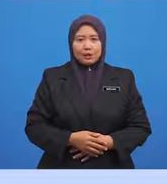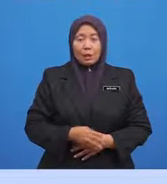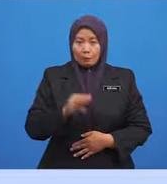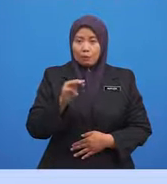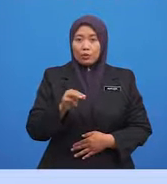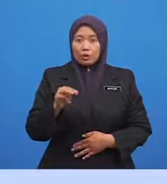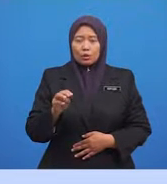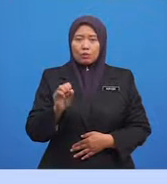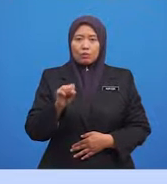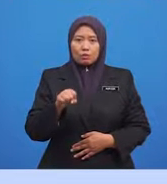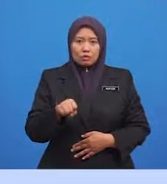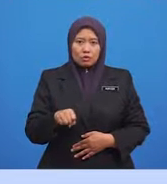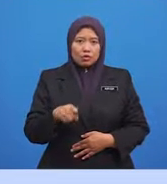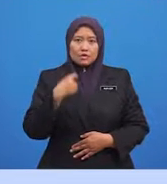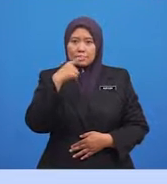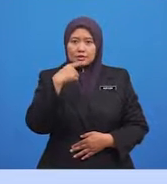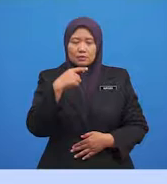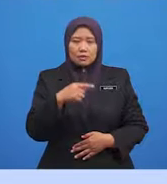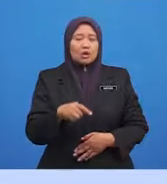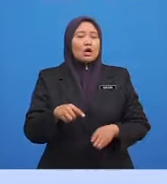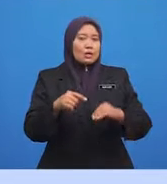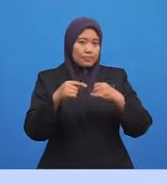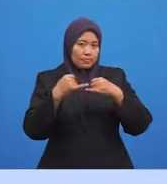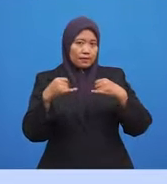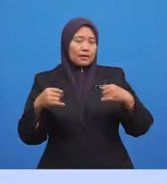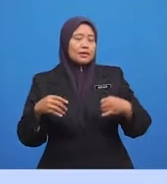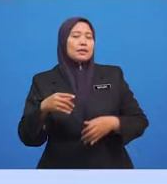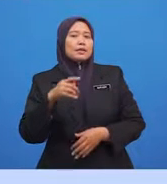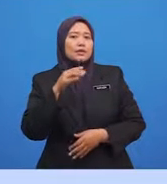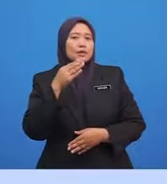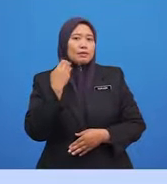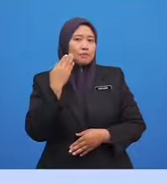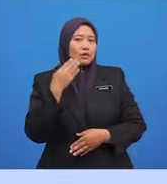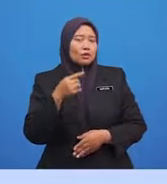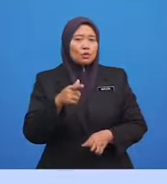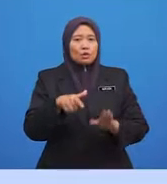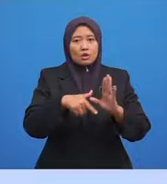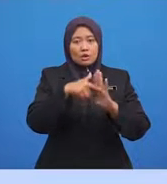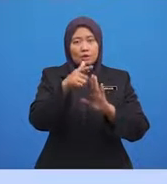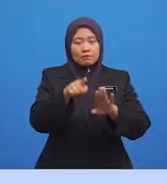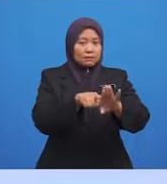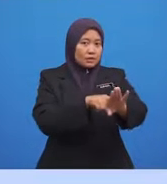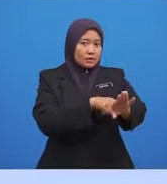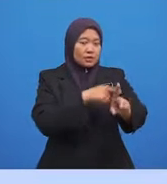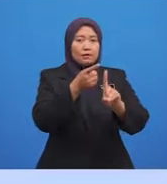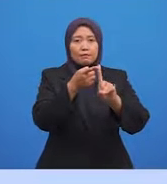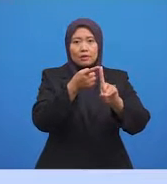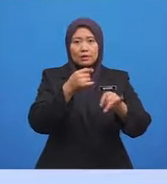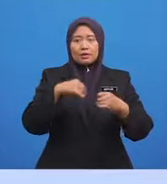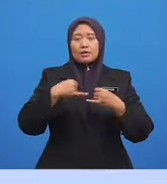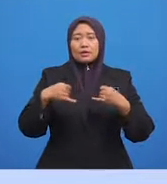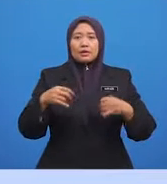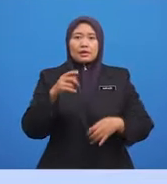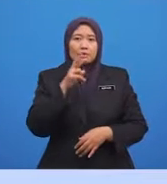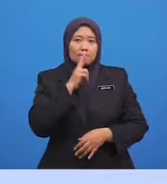Murid-murid boleh juga menyebut tali biru lebih panjang daripada tali merah. Ataupun